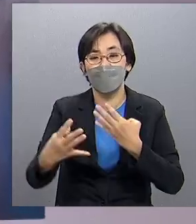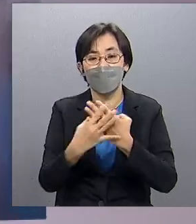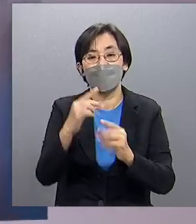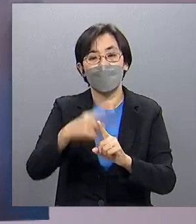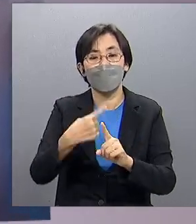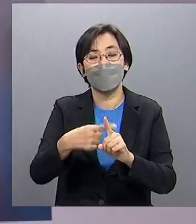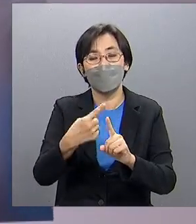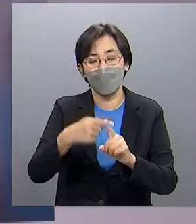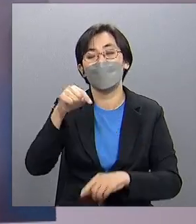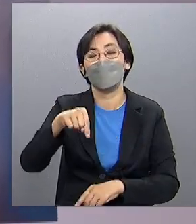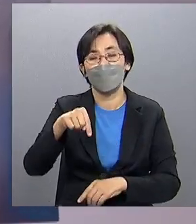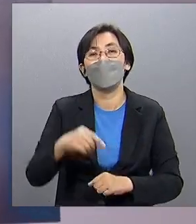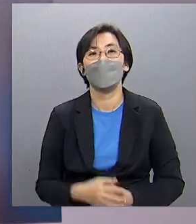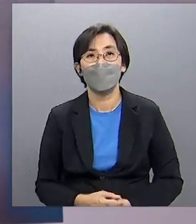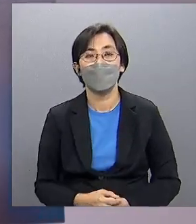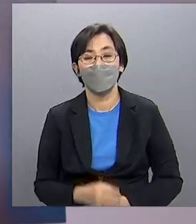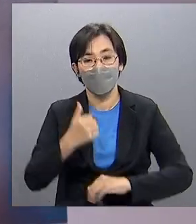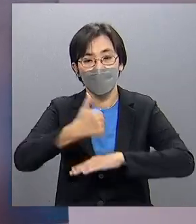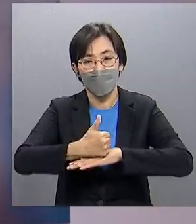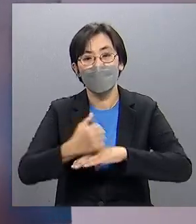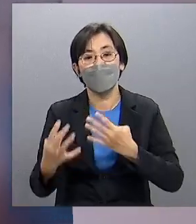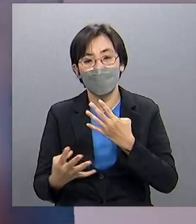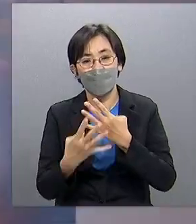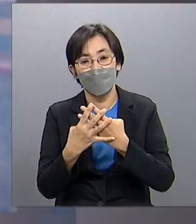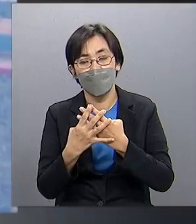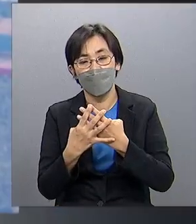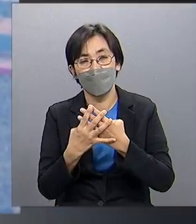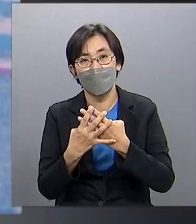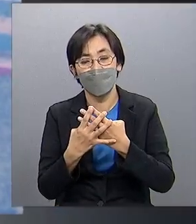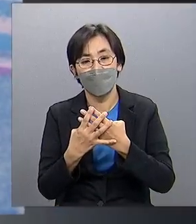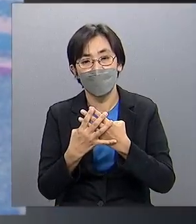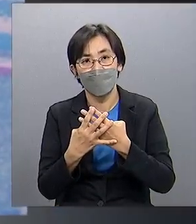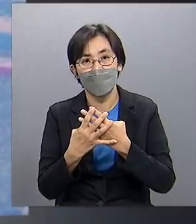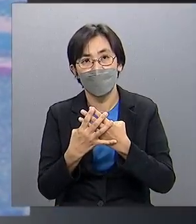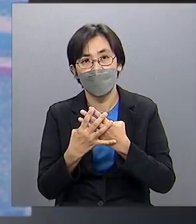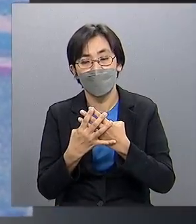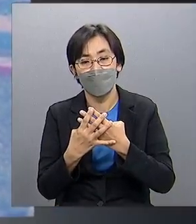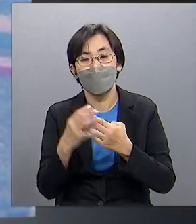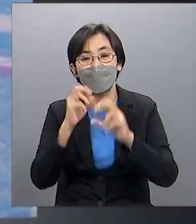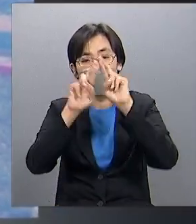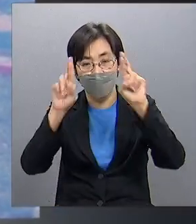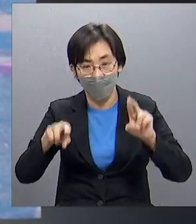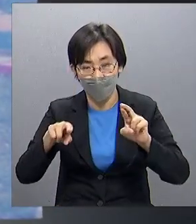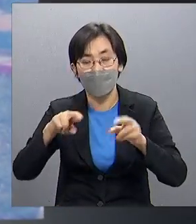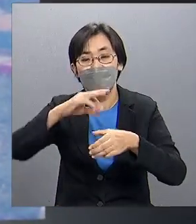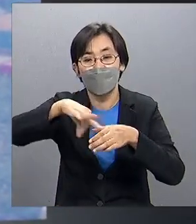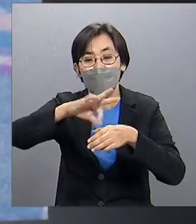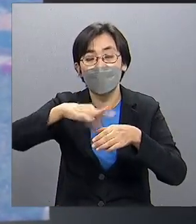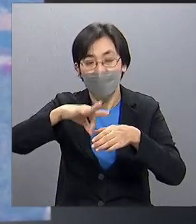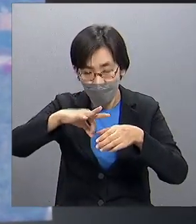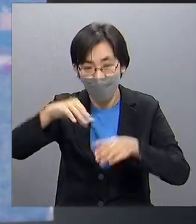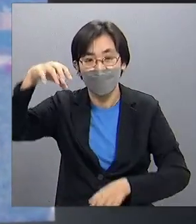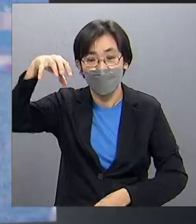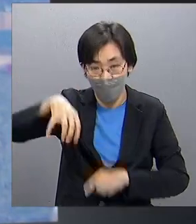ะซึ่งท่านผบ.ได้ทำร้านกาแฟคุกคอฟแอดห้วยเตยขึ้นมาเพื่อเ